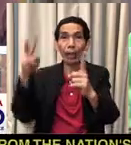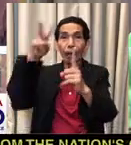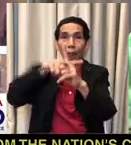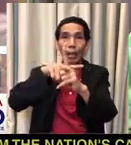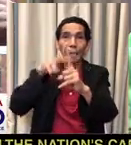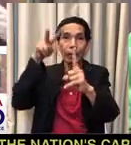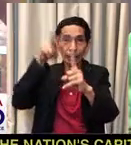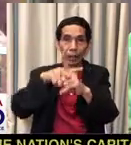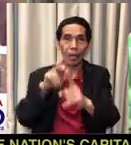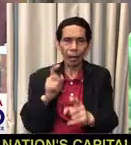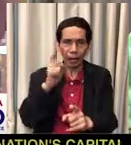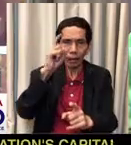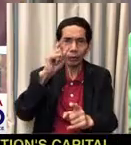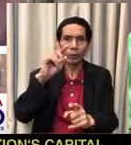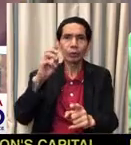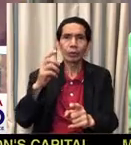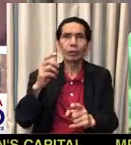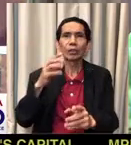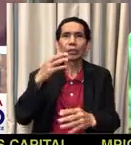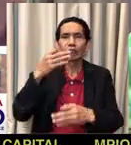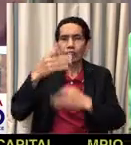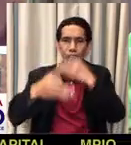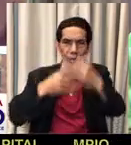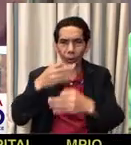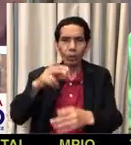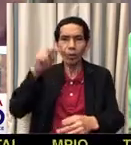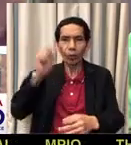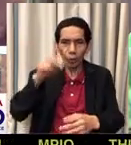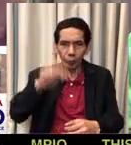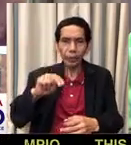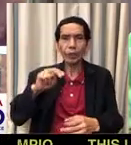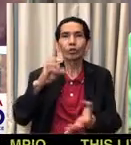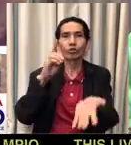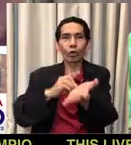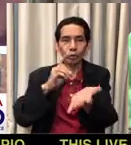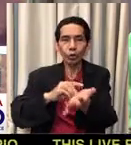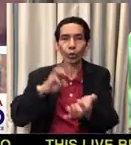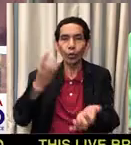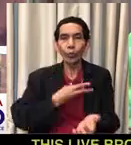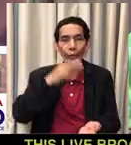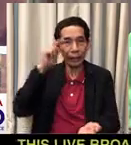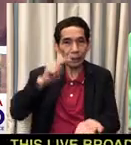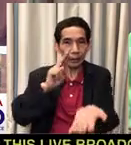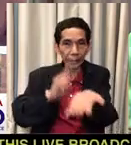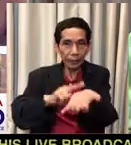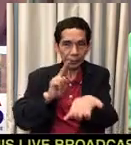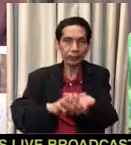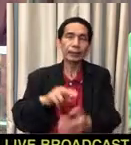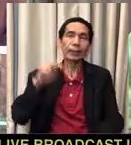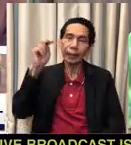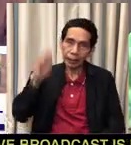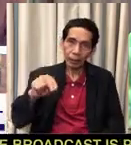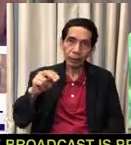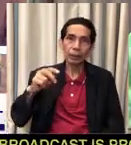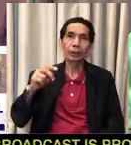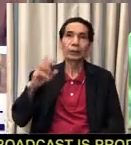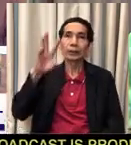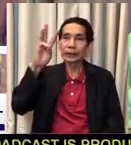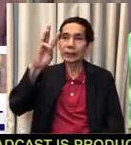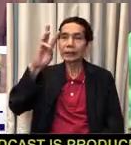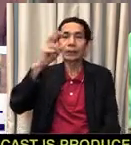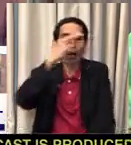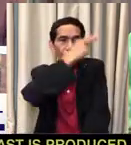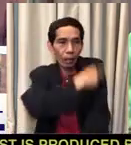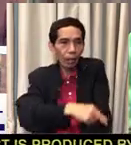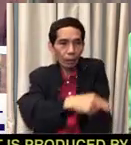nag-a-apply. So, agad-agad po namin pinapaprocess kasi kailangan po natin ng mga doctors and nurses sa atin po anim na